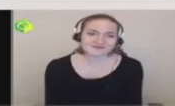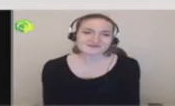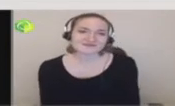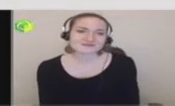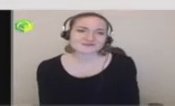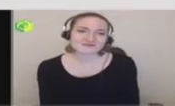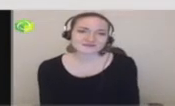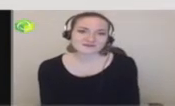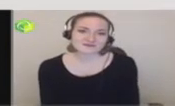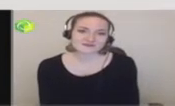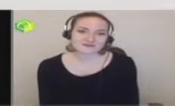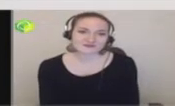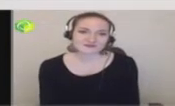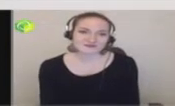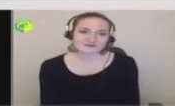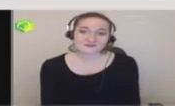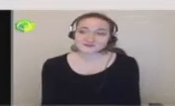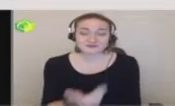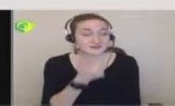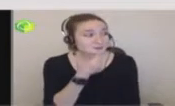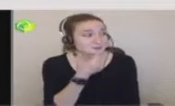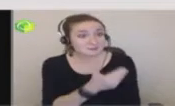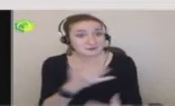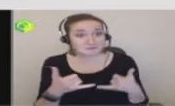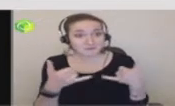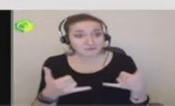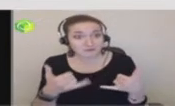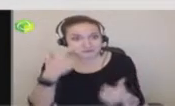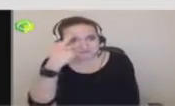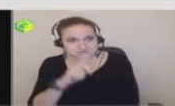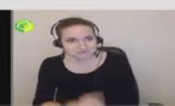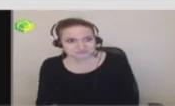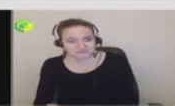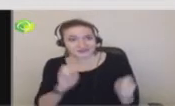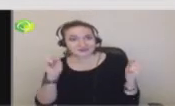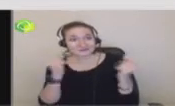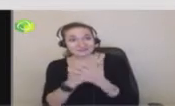Alors, merci beaucoup pour ce prix. Je ne m'y attendais pas du tout et je suis très touchée.